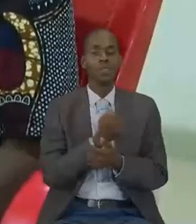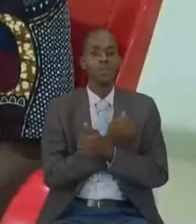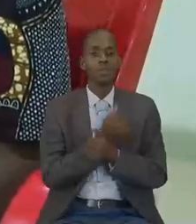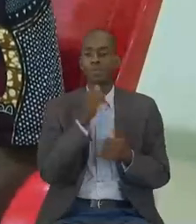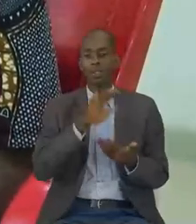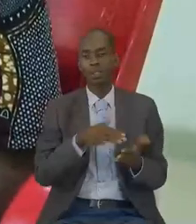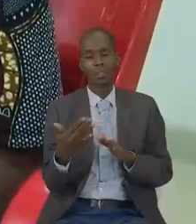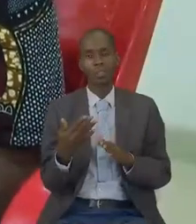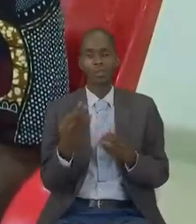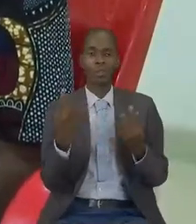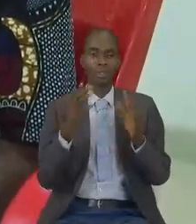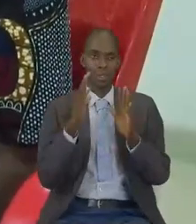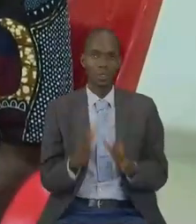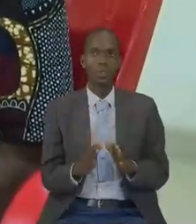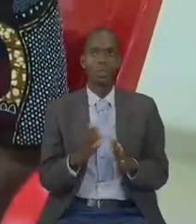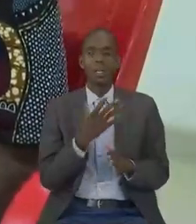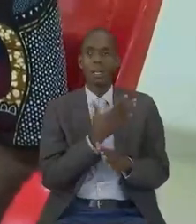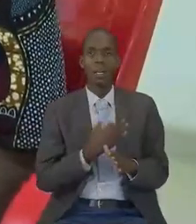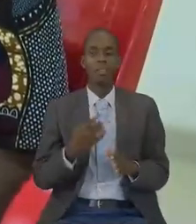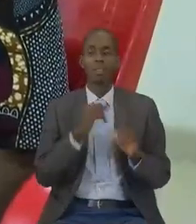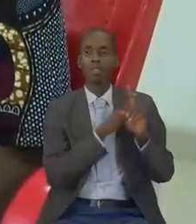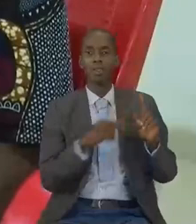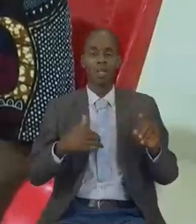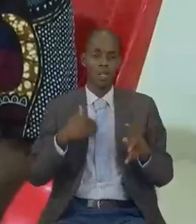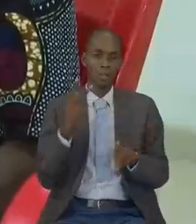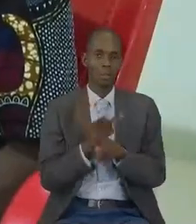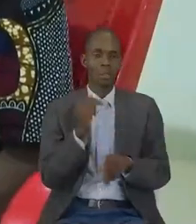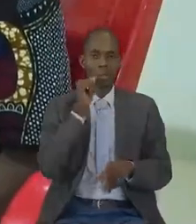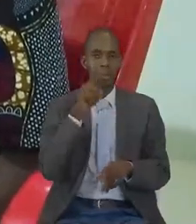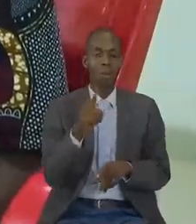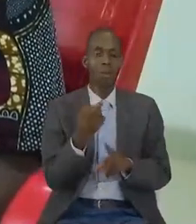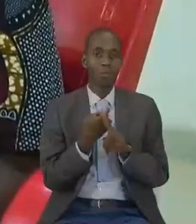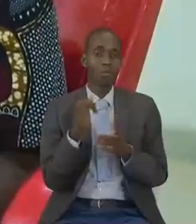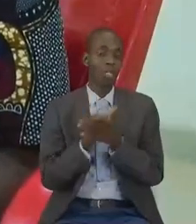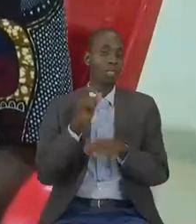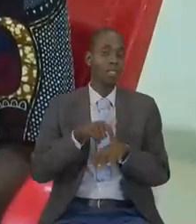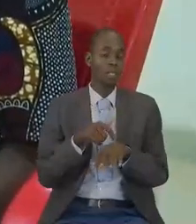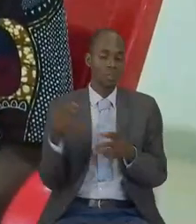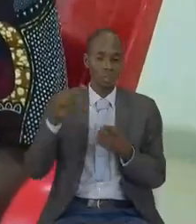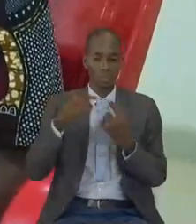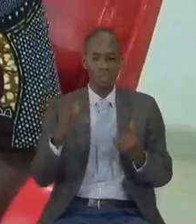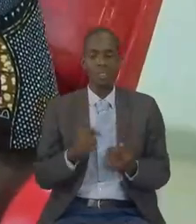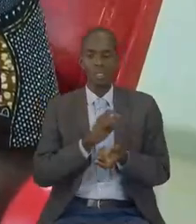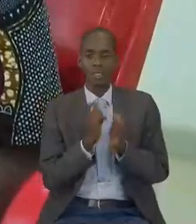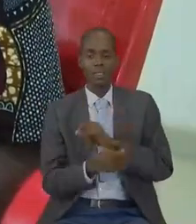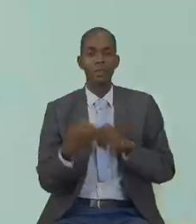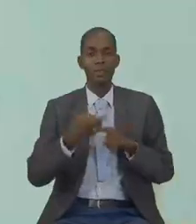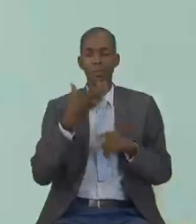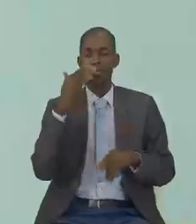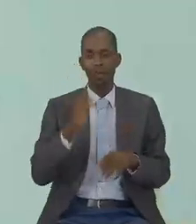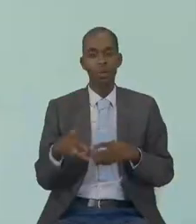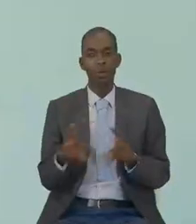il ne fait pas la mort du pécheur, que c'est lui qui me garde. Depuis que j'étais pécheur jusqu'à, c'est lui qui m'a changé de mes mauvaises